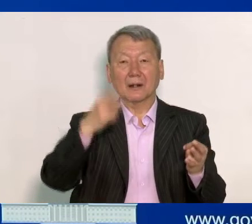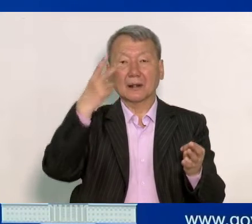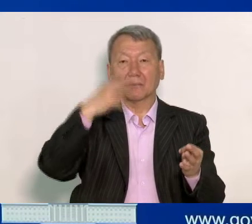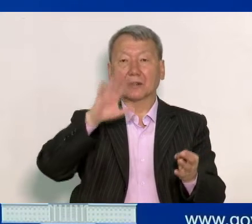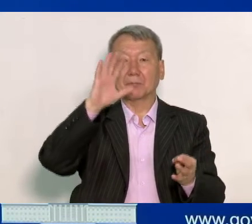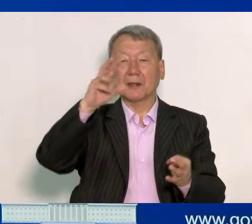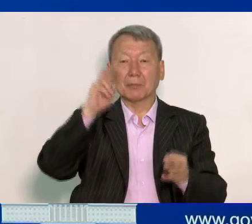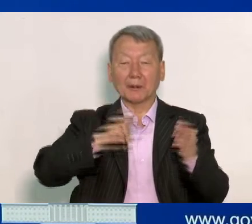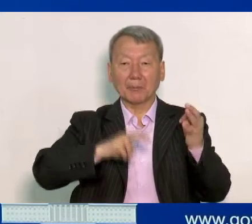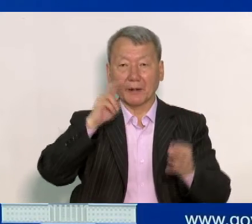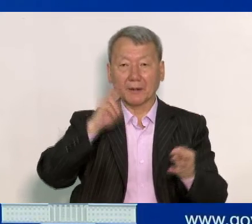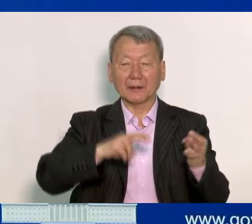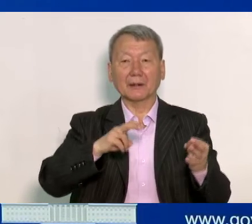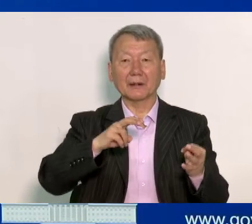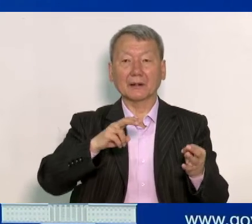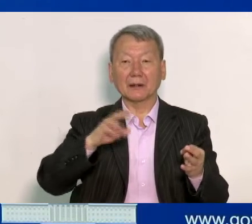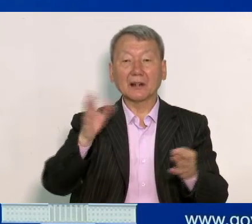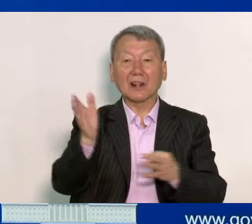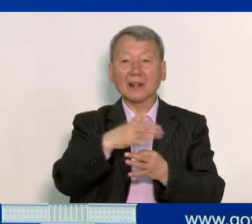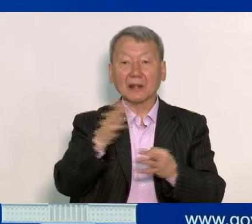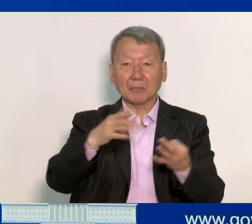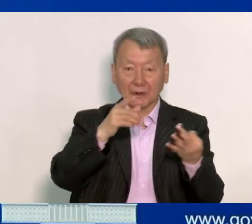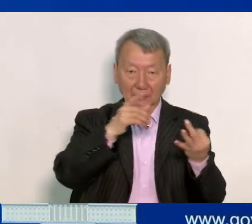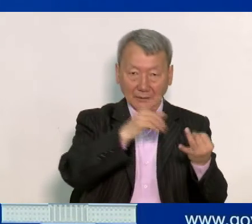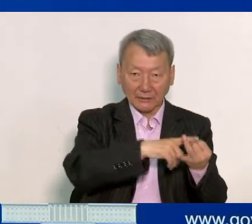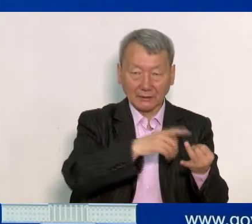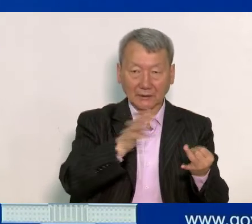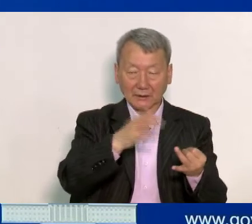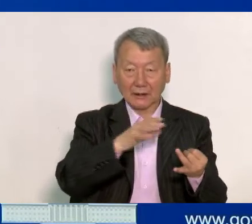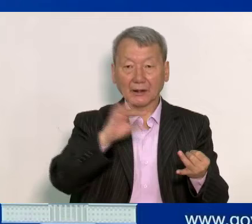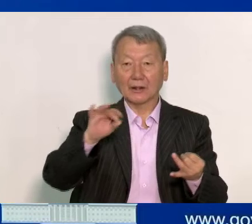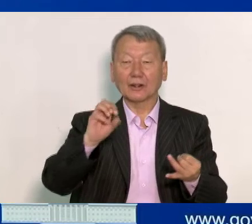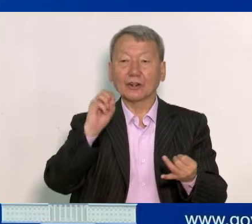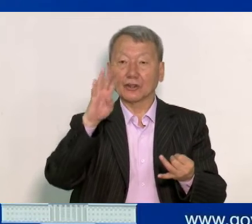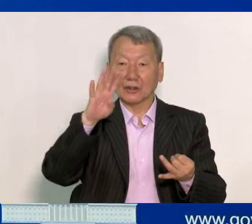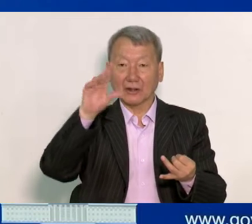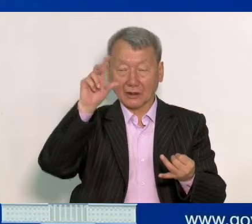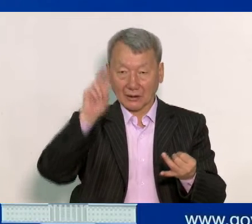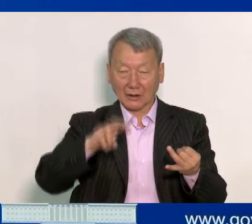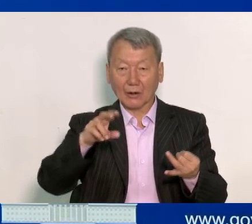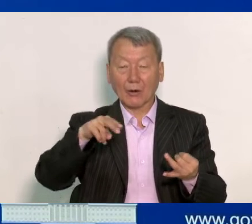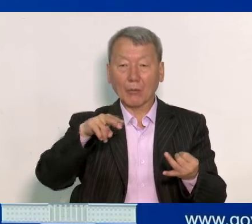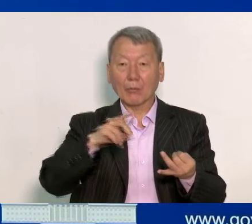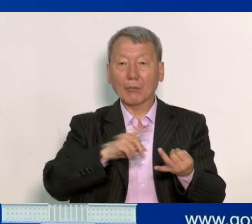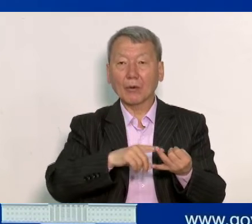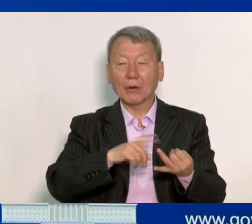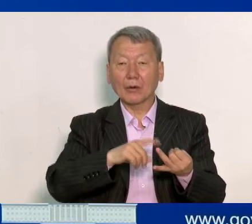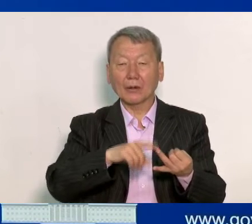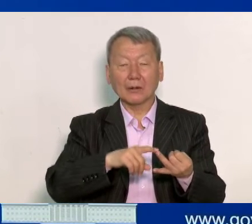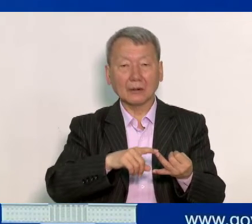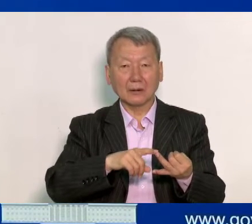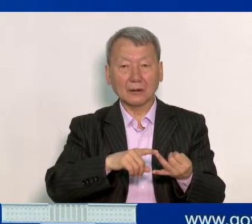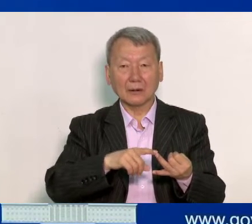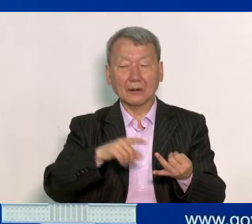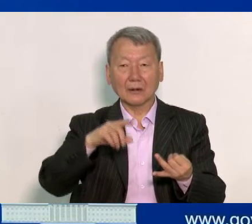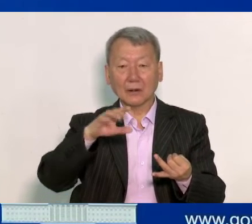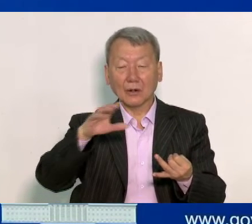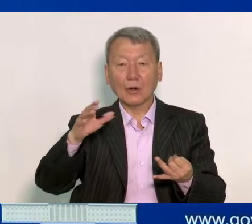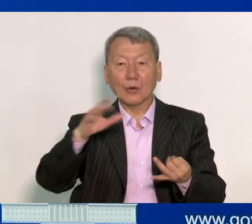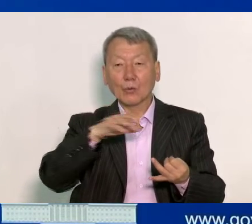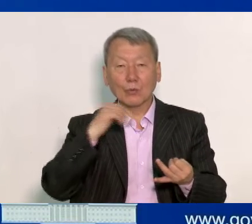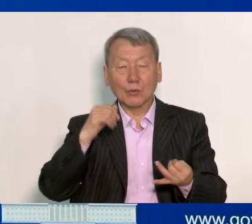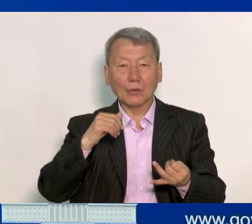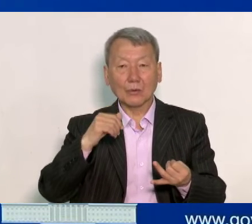25 предприятий рыбные предприятия и 14 предприятий по переработке и убою